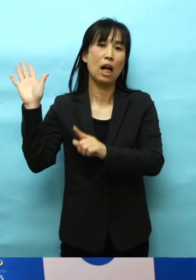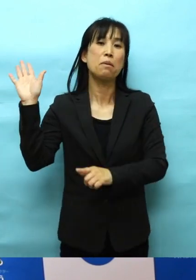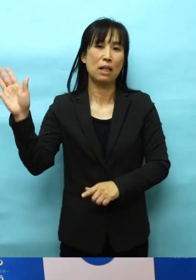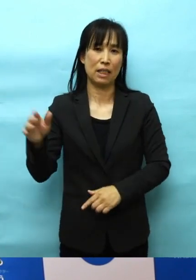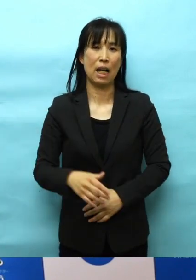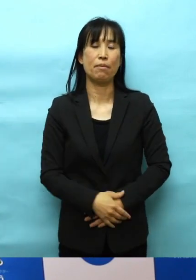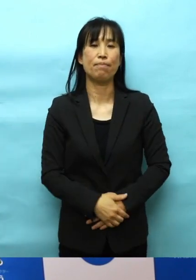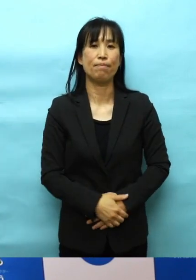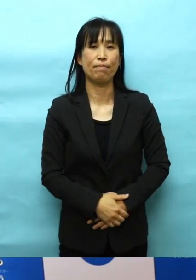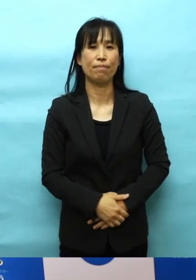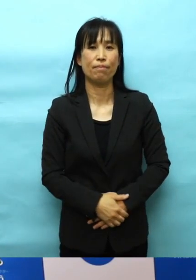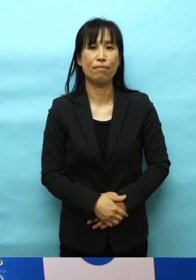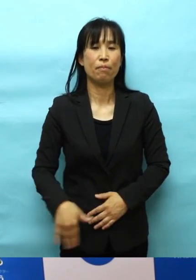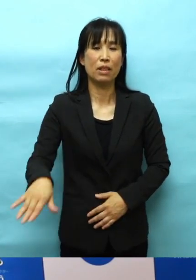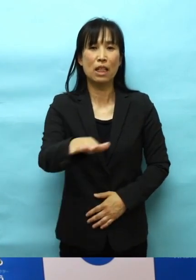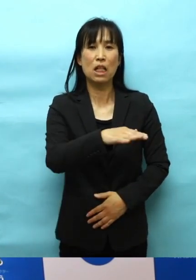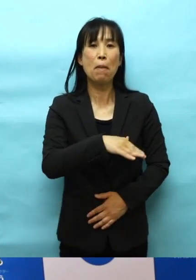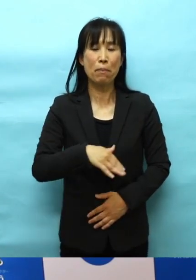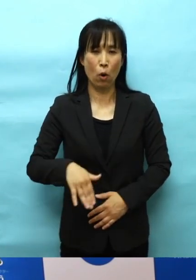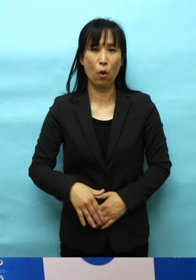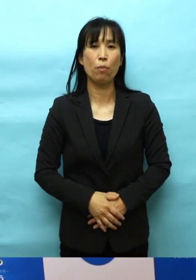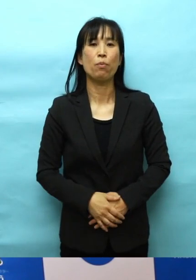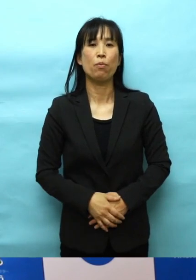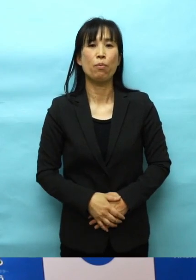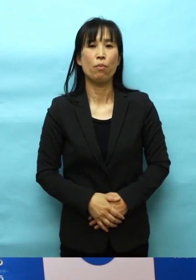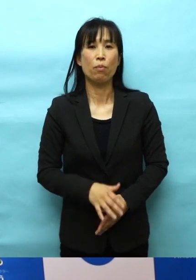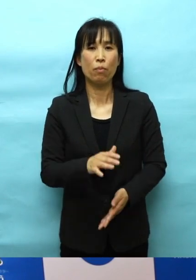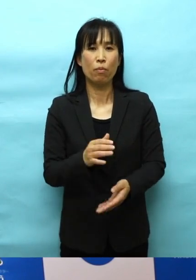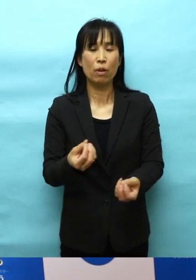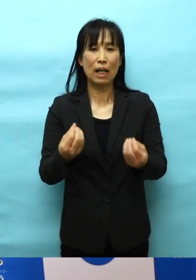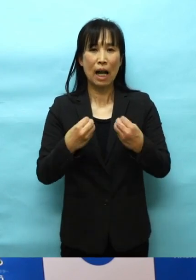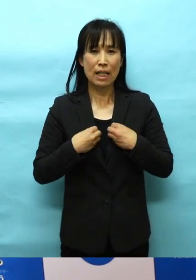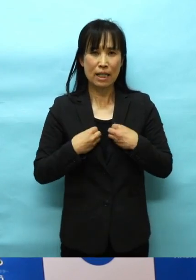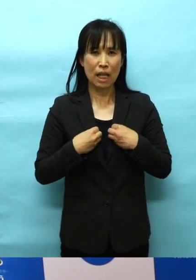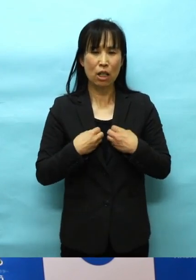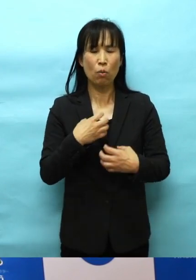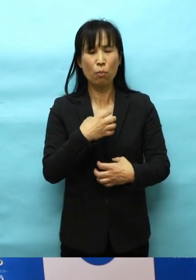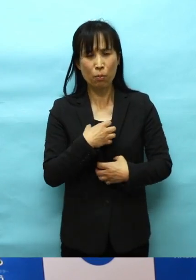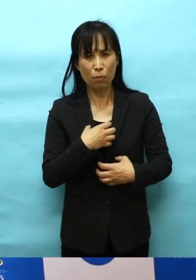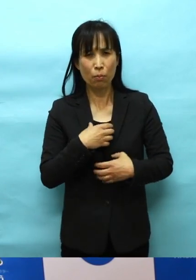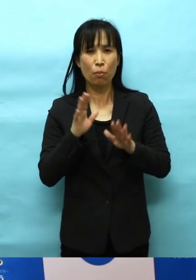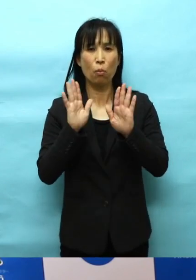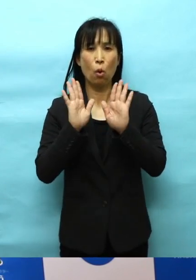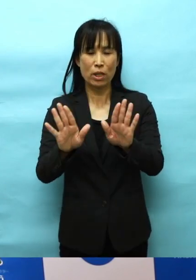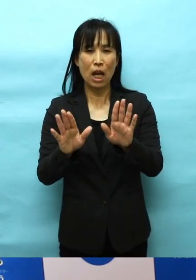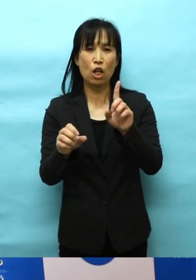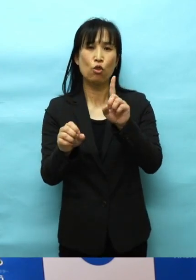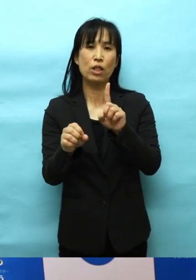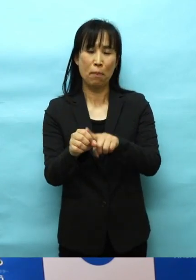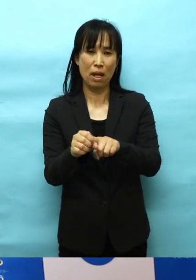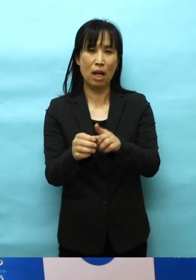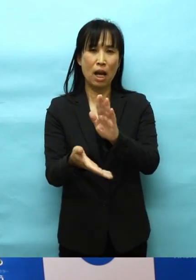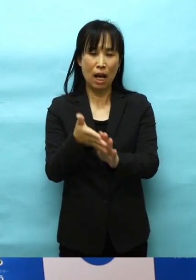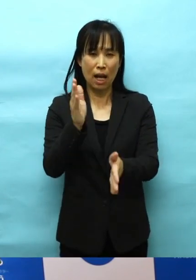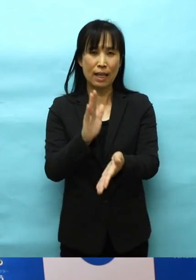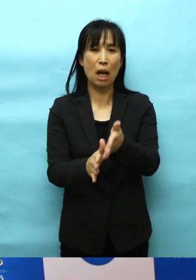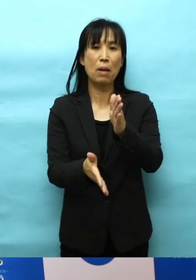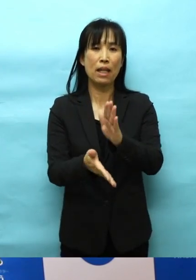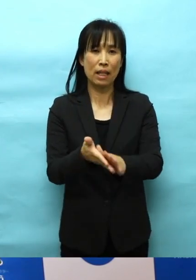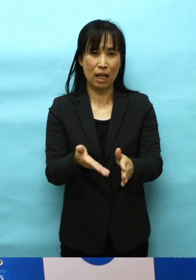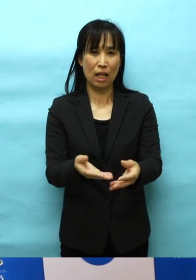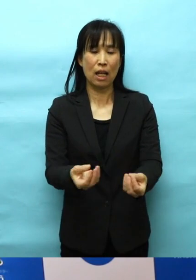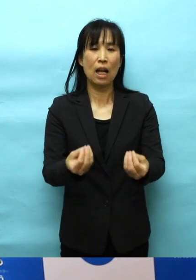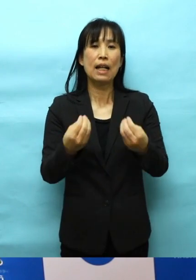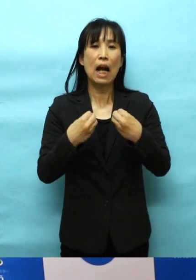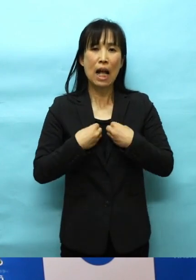出されました。市民の皆様におかれましては、感染のリスクを最大限に抑えるため、今一